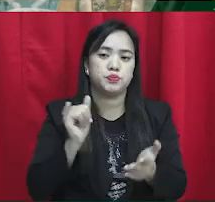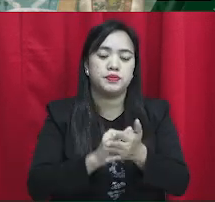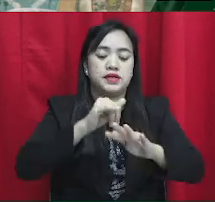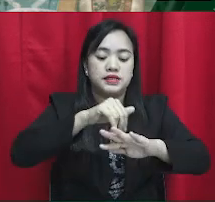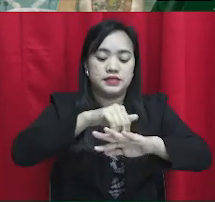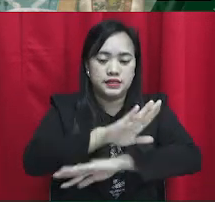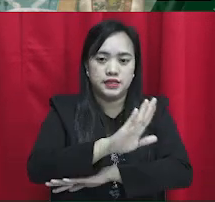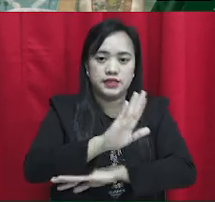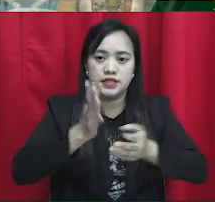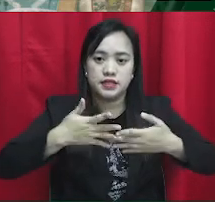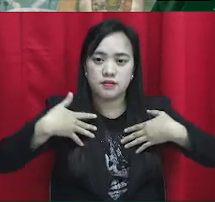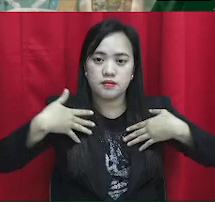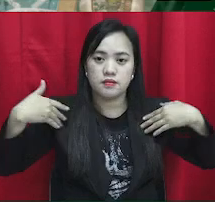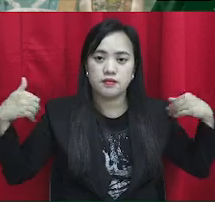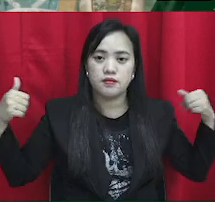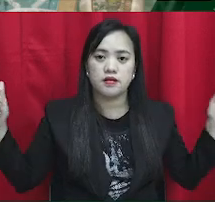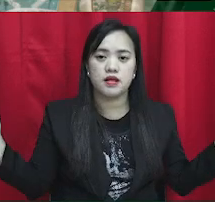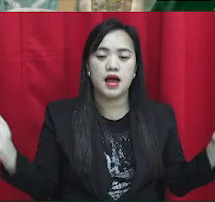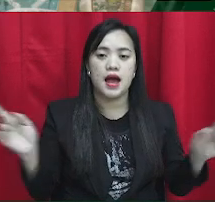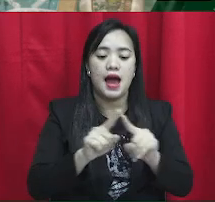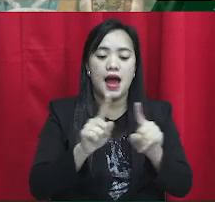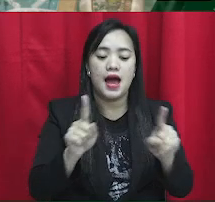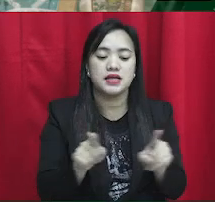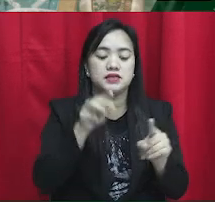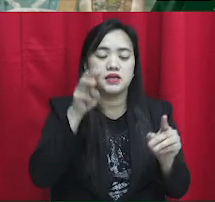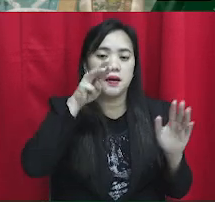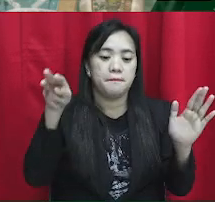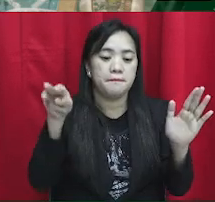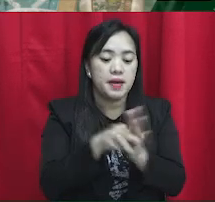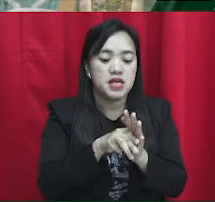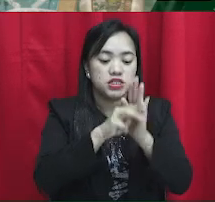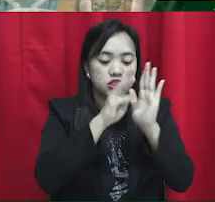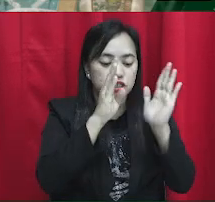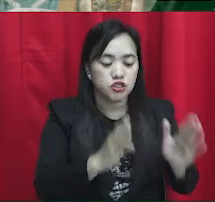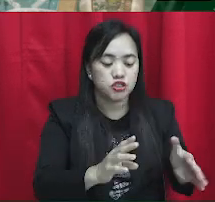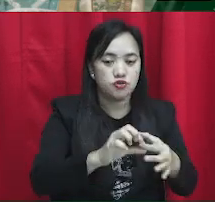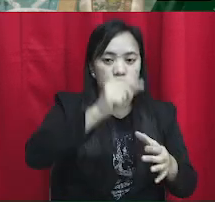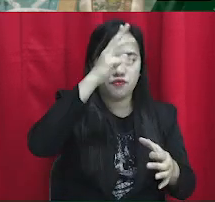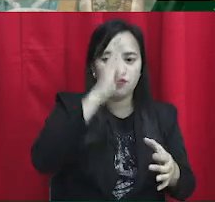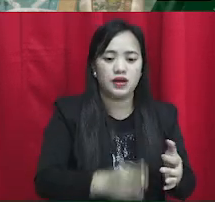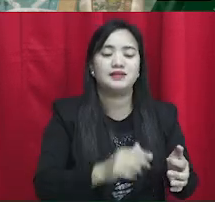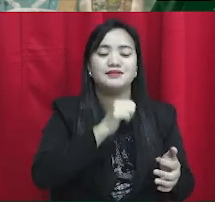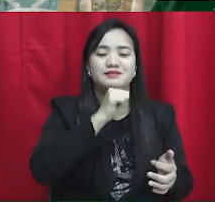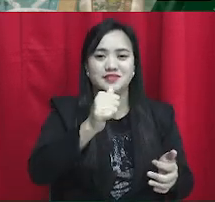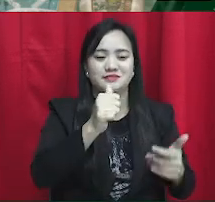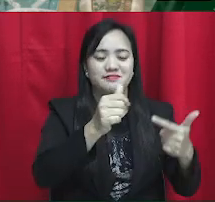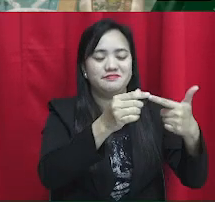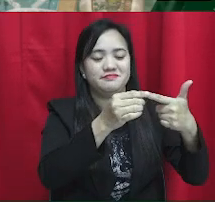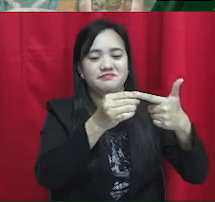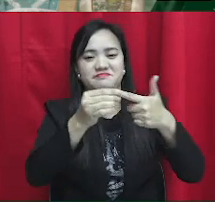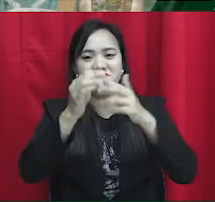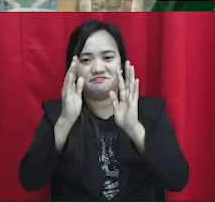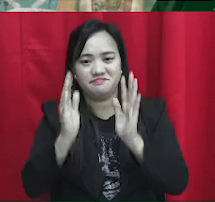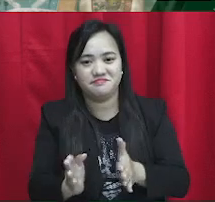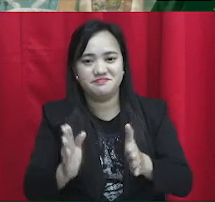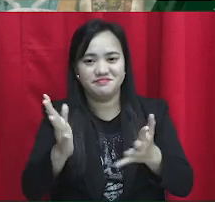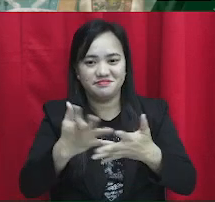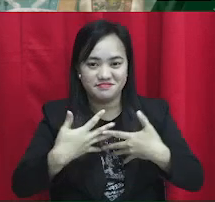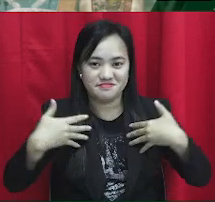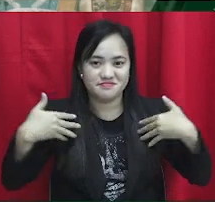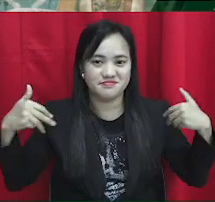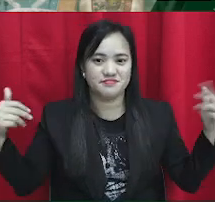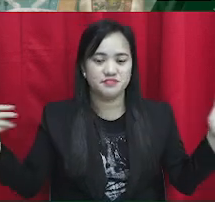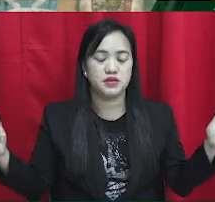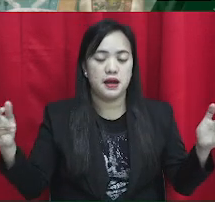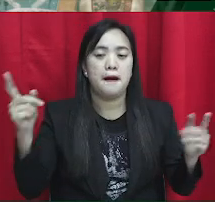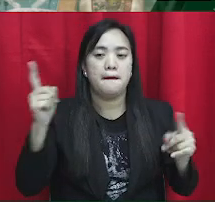po sa kanya as the messenger. Messenger po si Angel Gabriel, hindi po siya guardian angel. You see? Na kaya ko po sinasabi sa